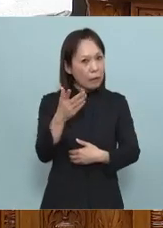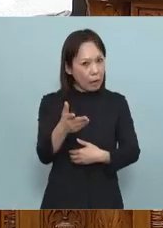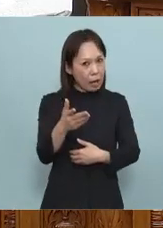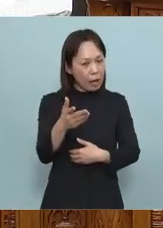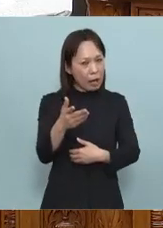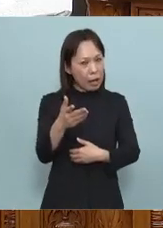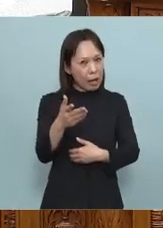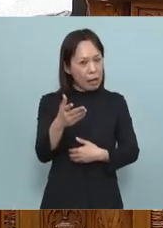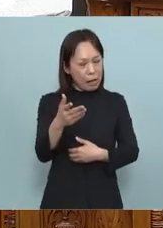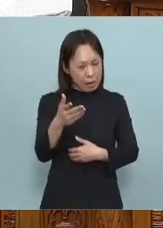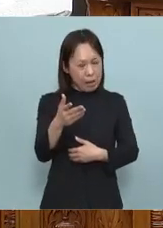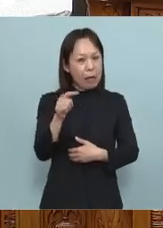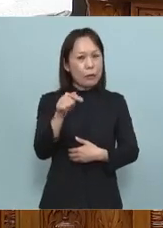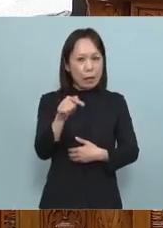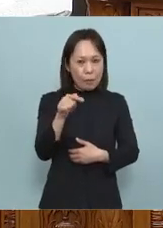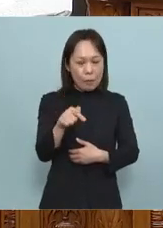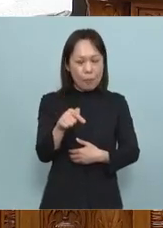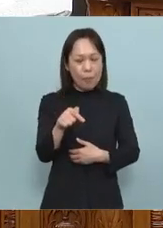何なのか、これを